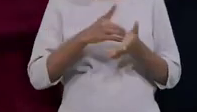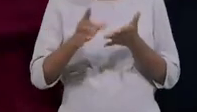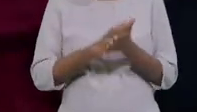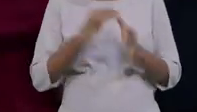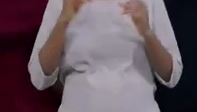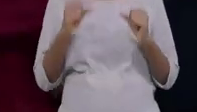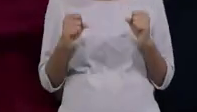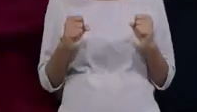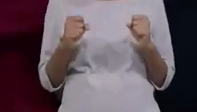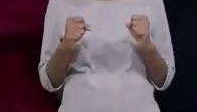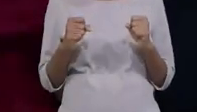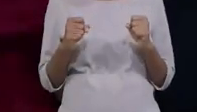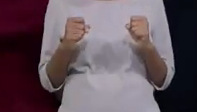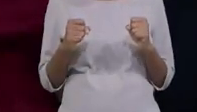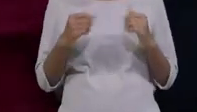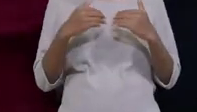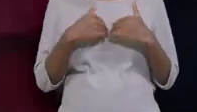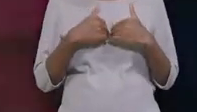Comme sa divine puissance